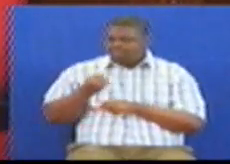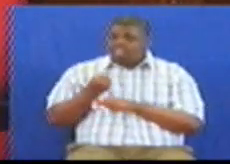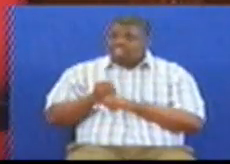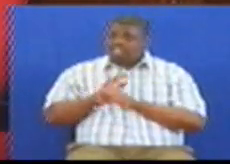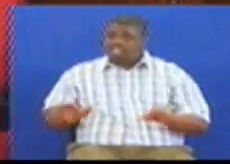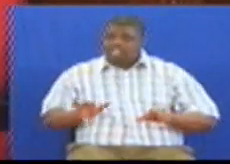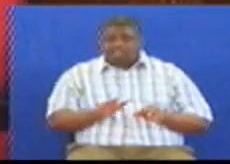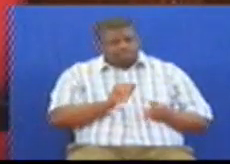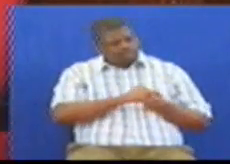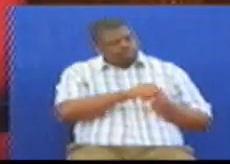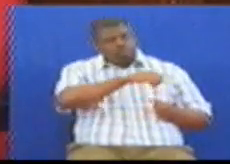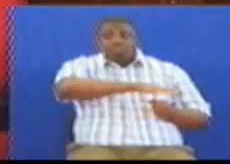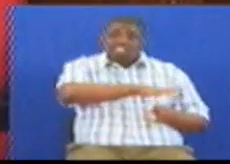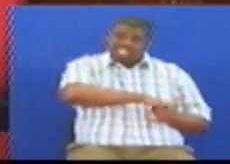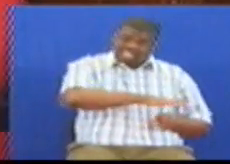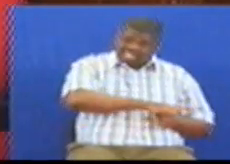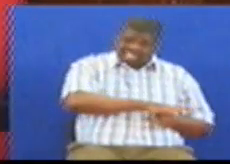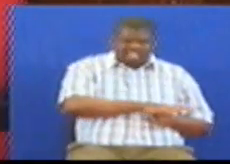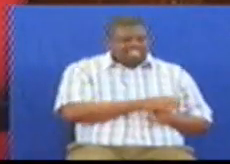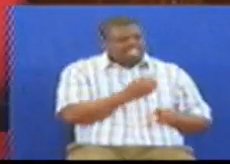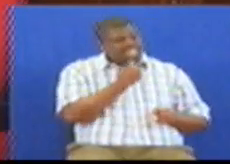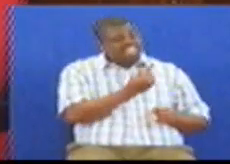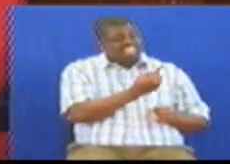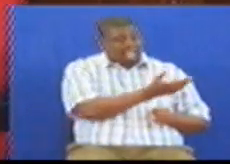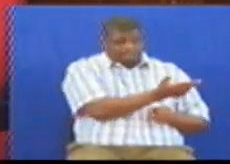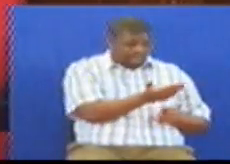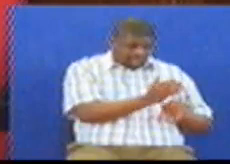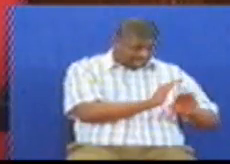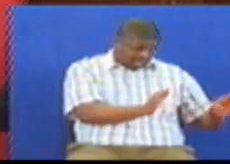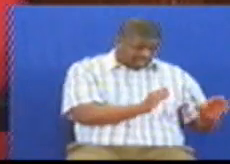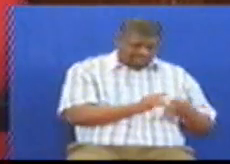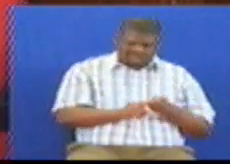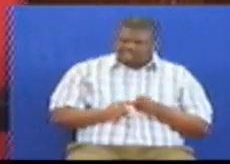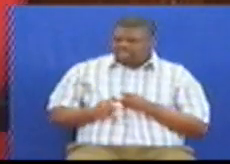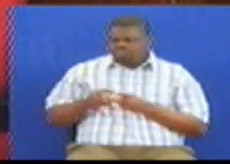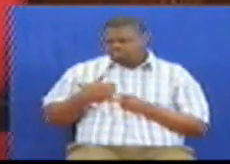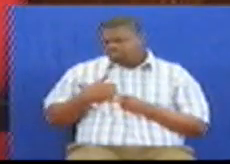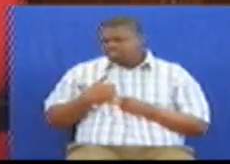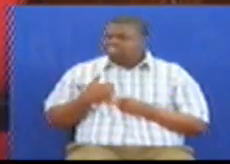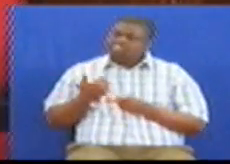mengi, wengine wameyataja, lakini niishie tu kusema kwamba